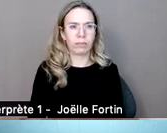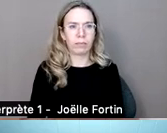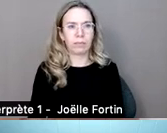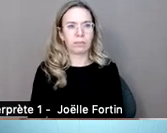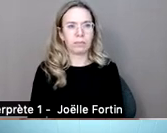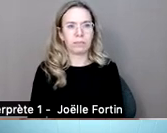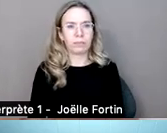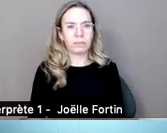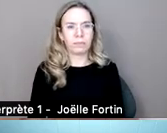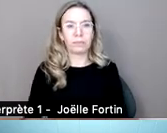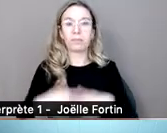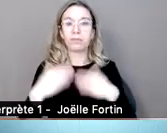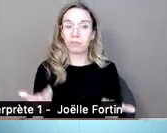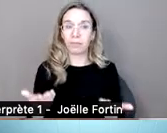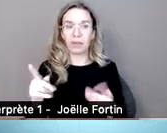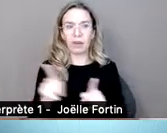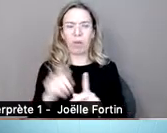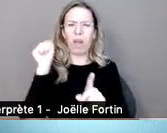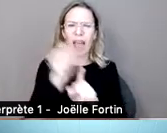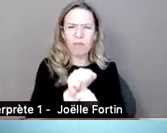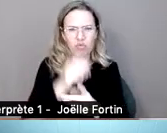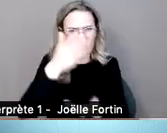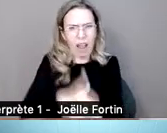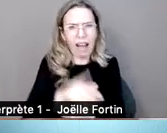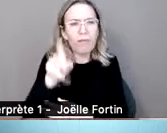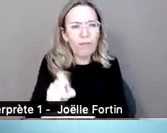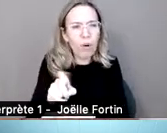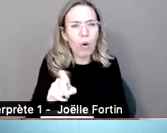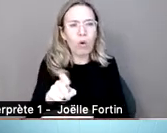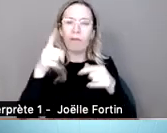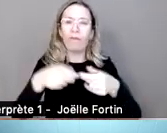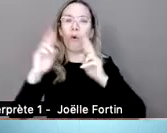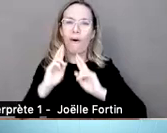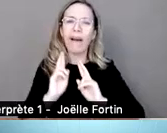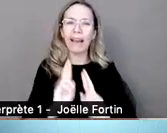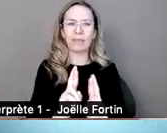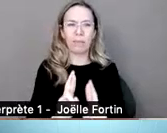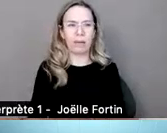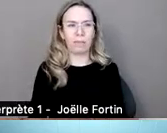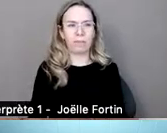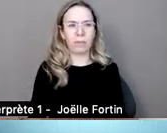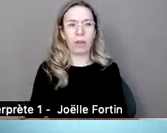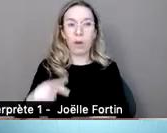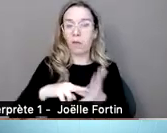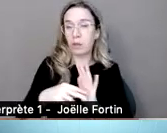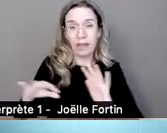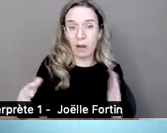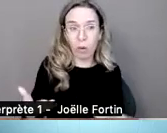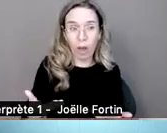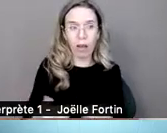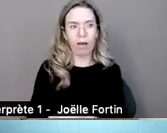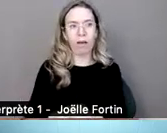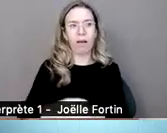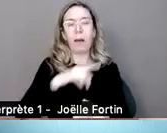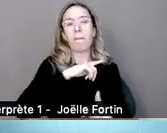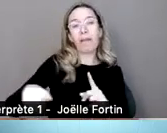Comme slogan, nous avons arrêté les abus et rétablissez le respect. En d'autres mots, Prévention de la maltraitance a pour